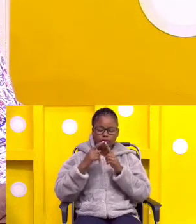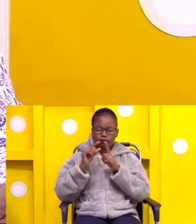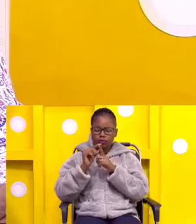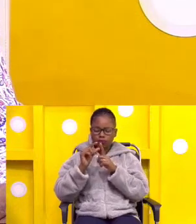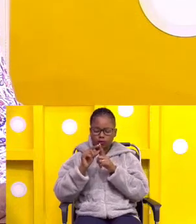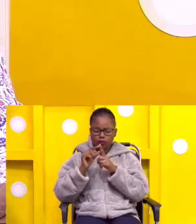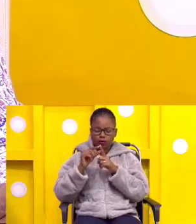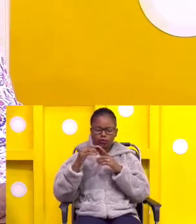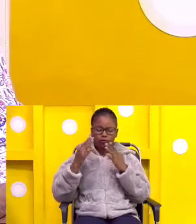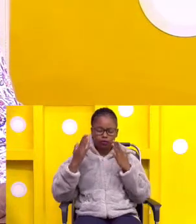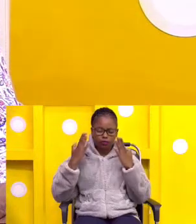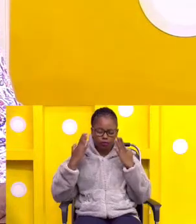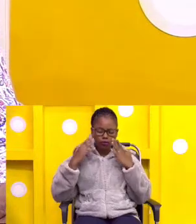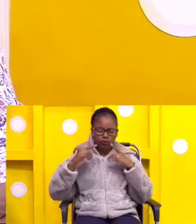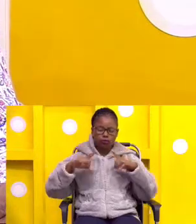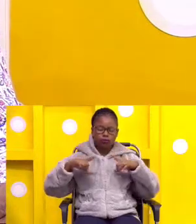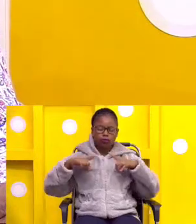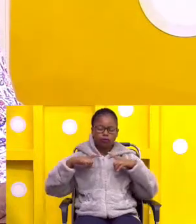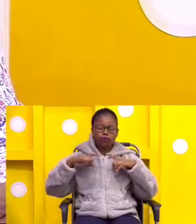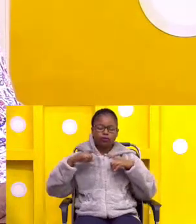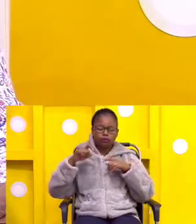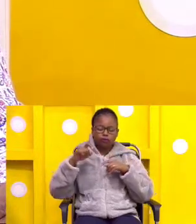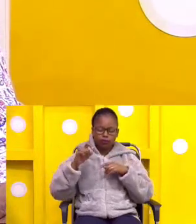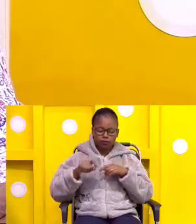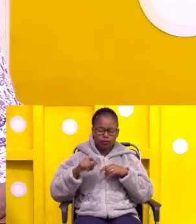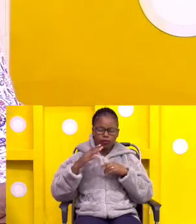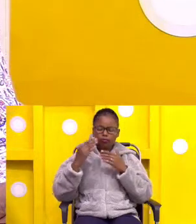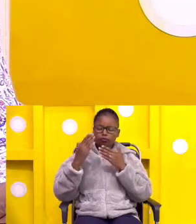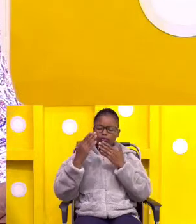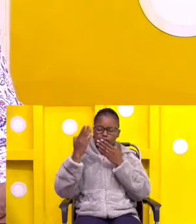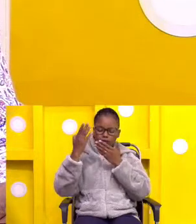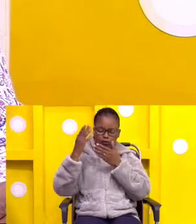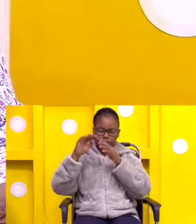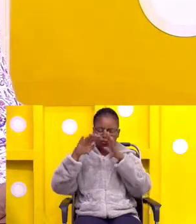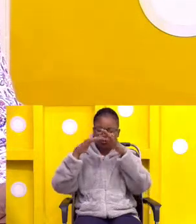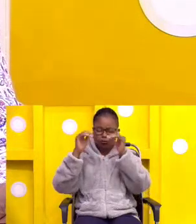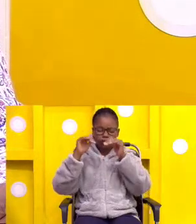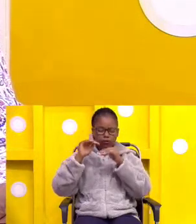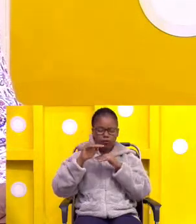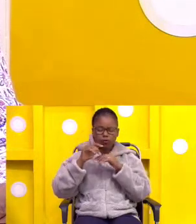nĩ gĩtũraga tene na tene na matu-inĩ nokĩo gĩtoranagia.